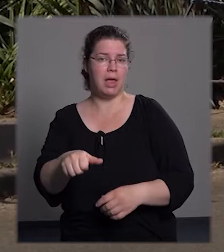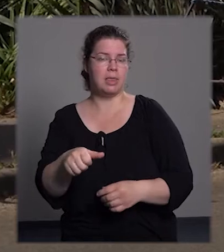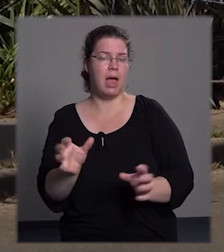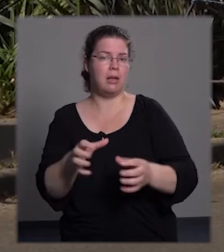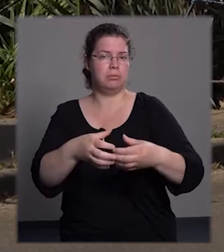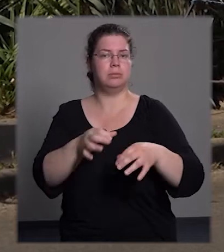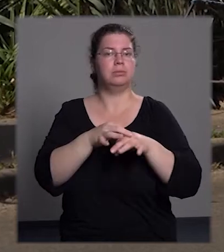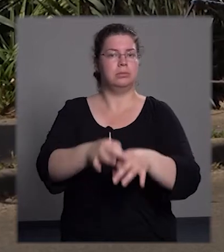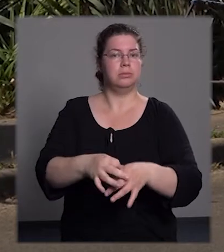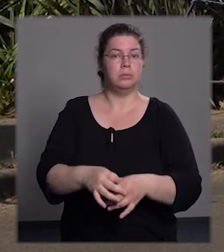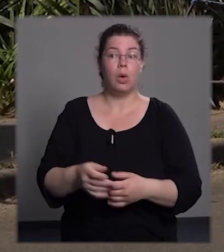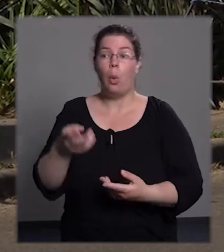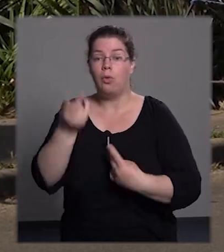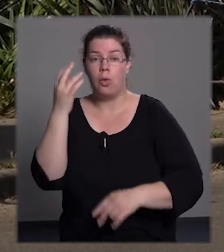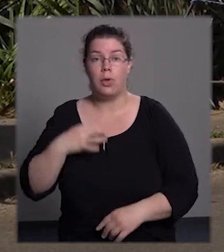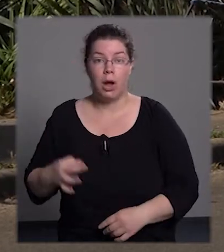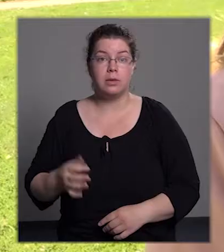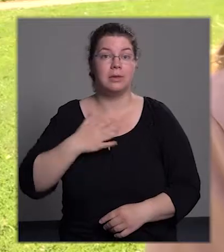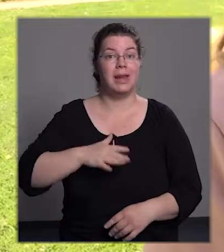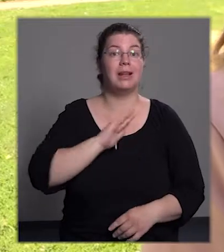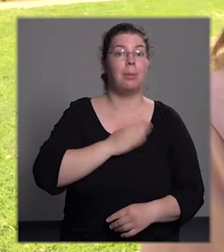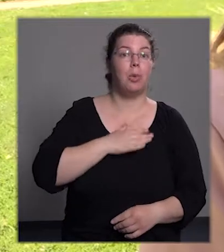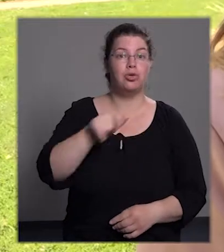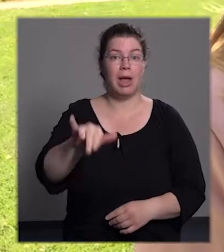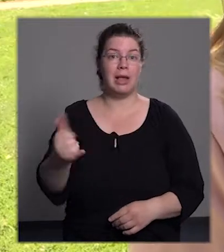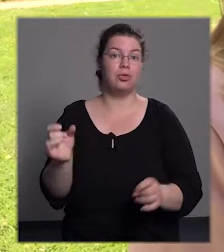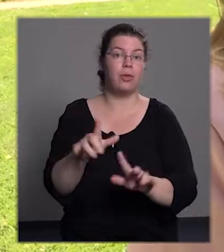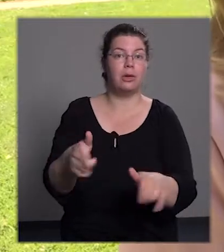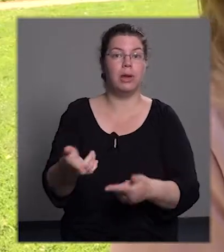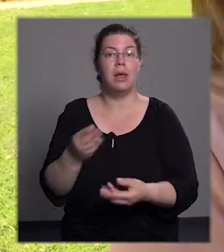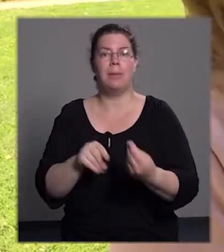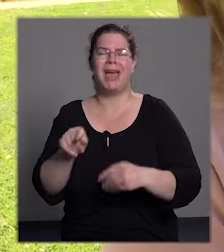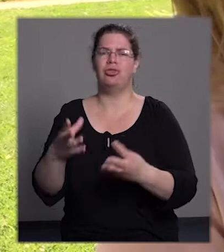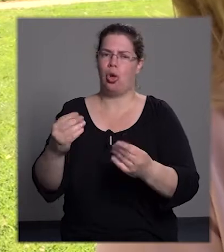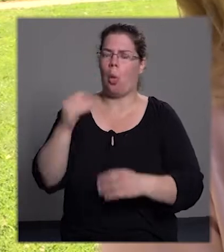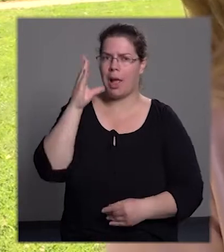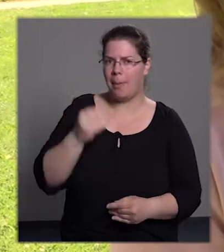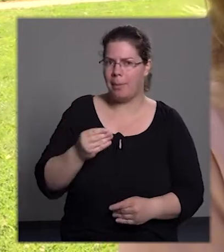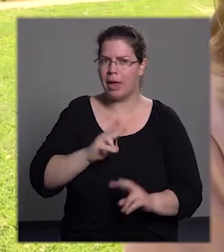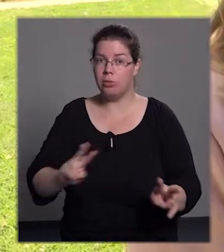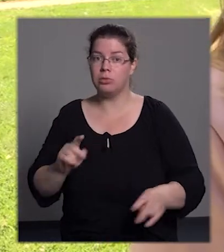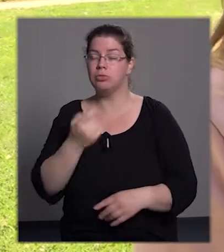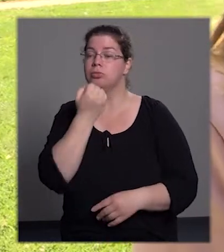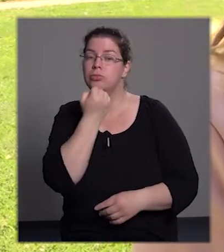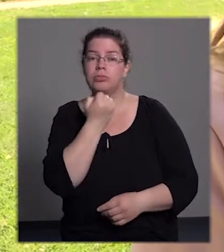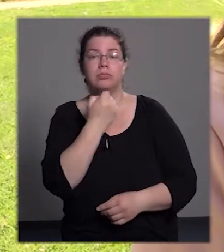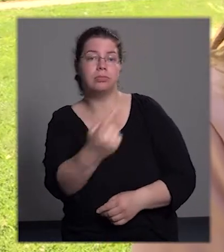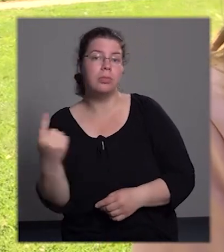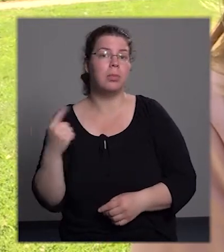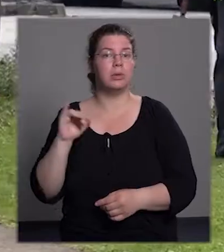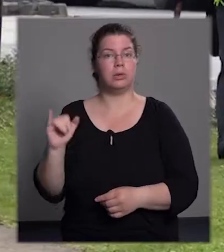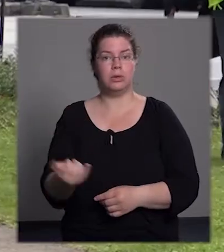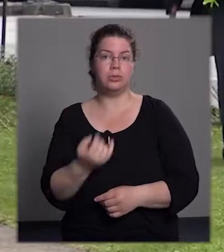főnök asszony, a postánál is szeretnénk lefertőtleníteni, mert nagyon sok ember van. De saját maguk is nézték, hogy lehet segíteni ezen a